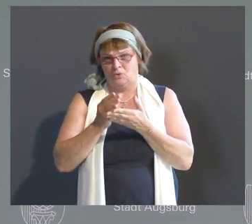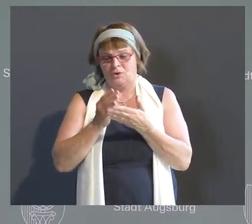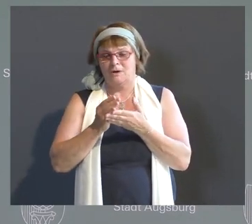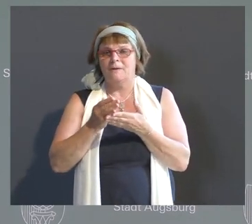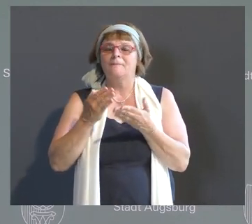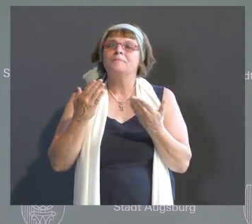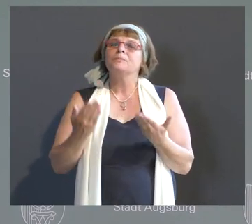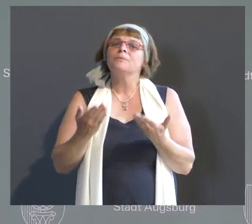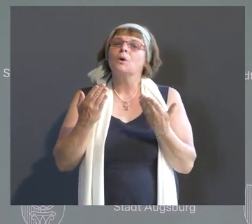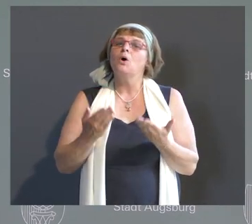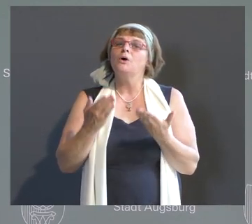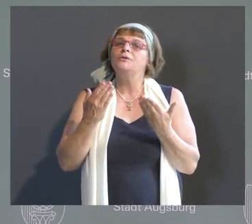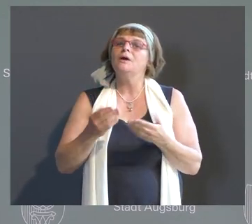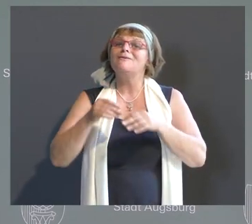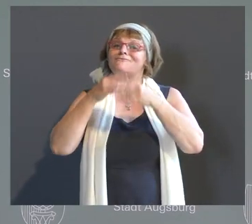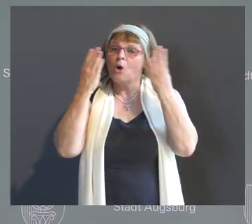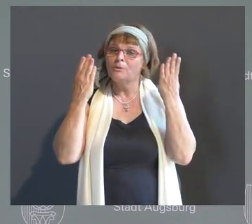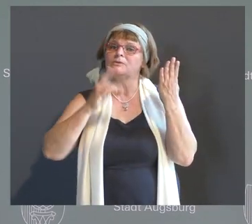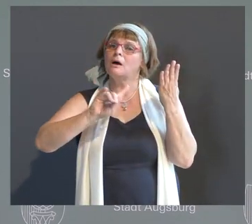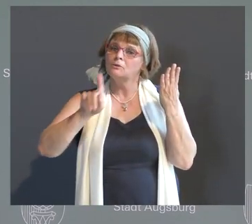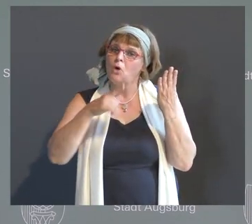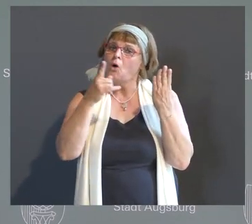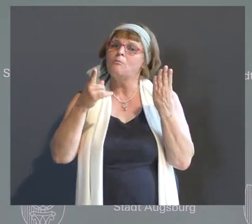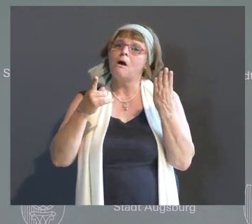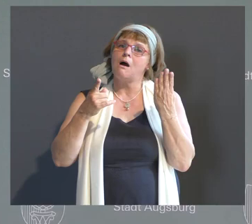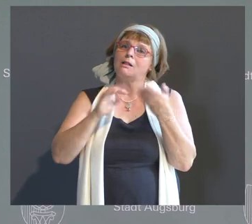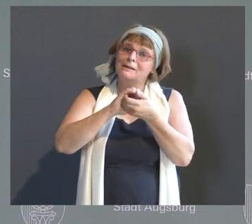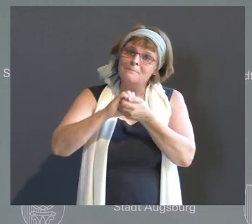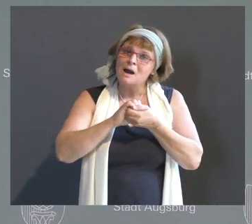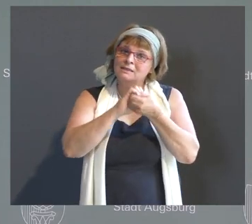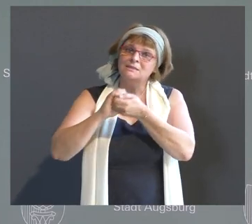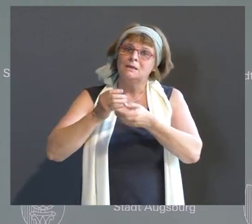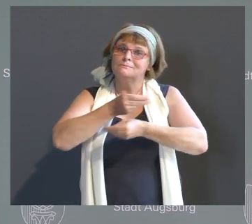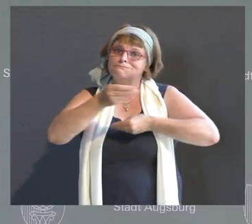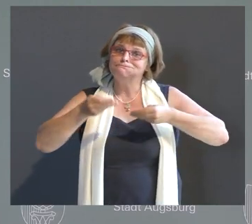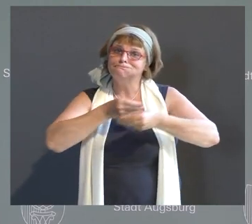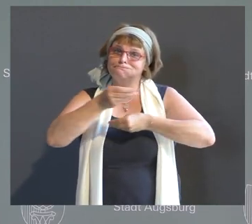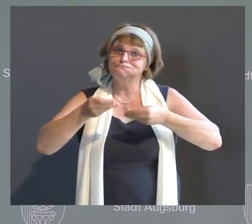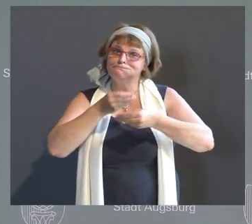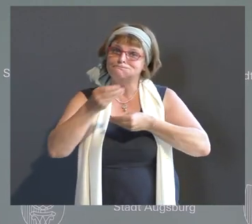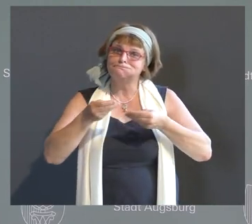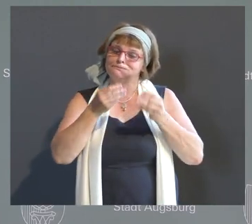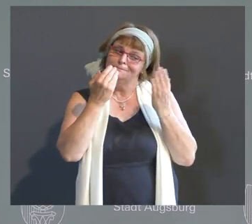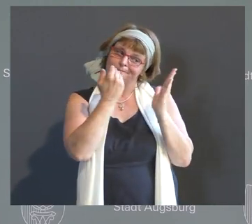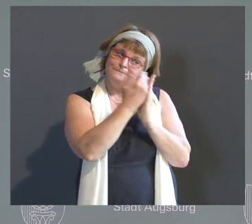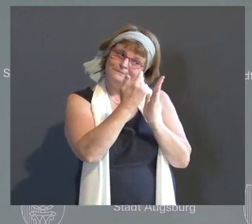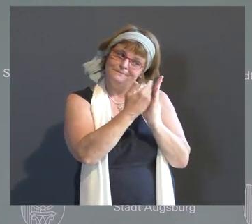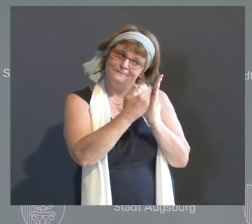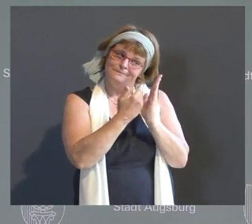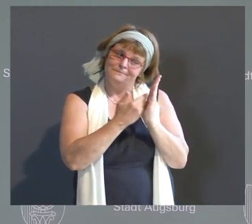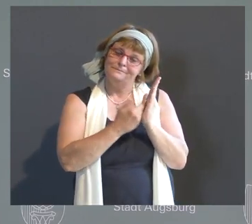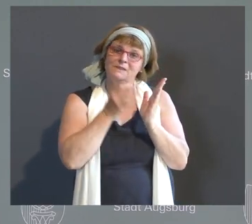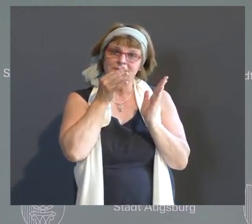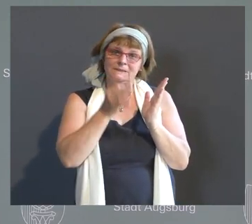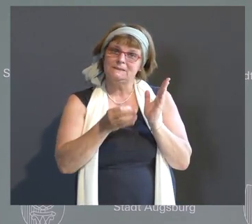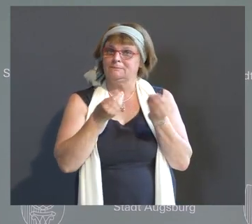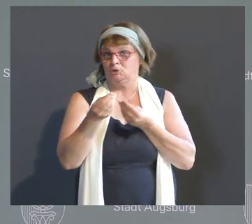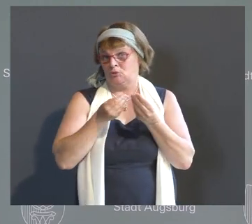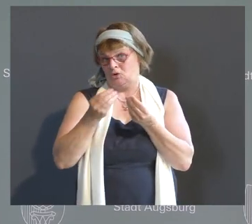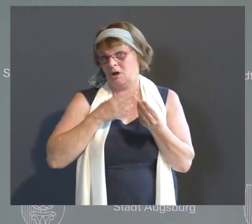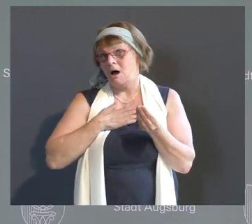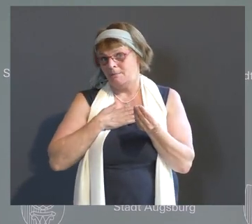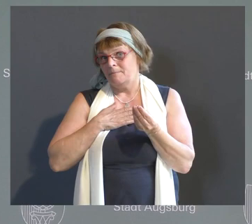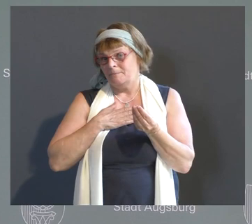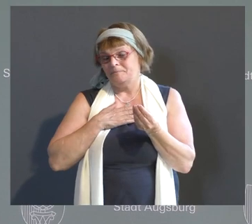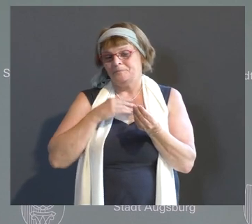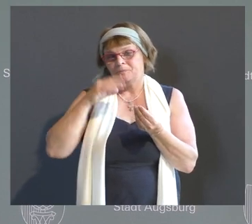das Ganze dann auch noch mal weitergeführt, um die weiteren Einzelheiten zu besprechen. Herr Pinsch wird dann im Anschluss an Herrn